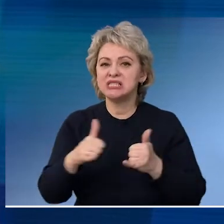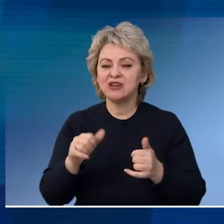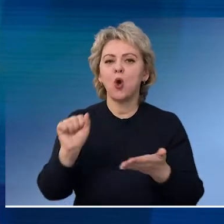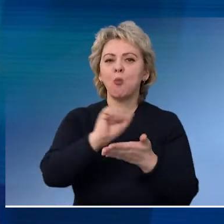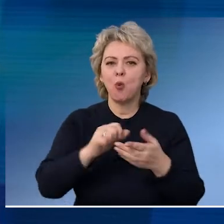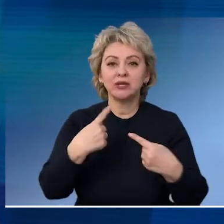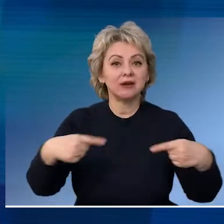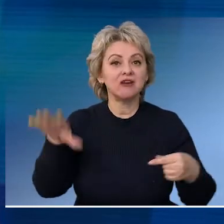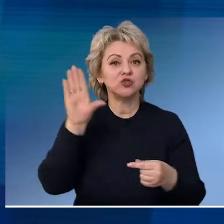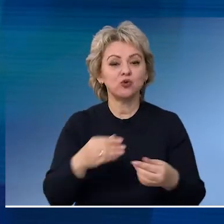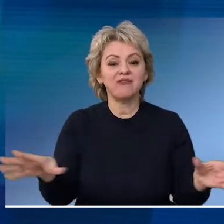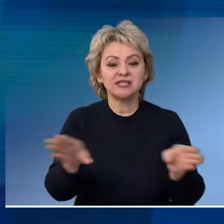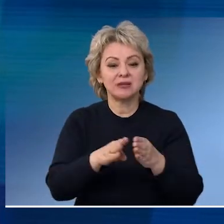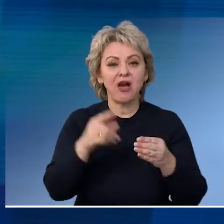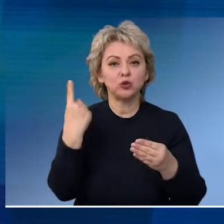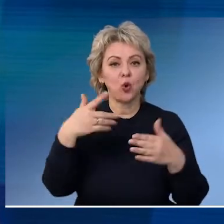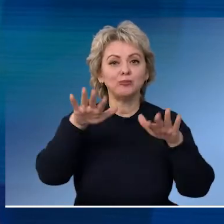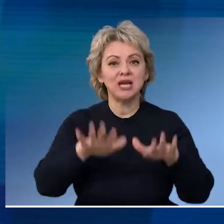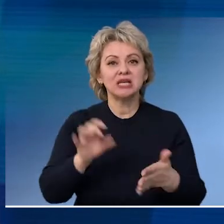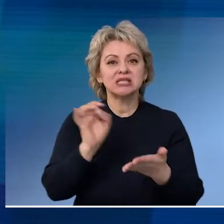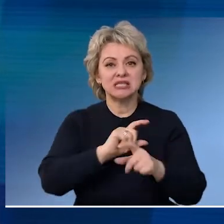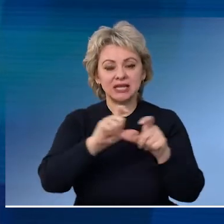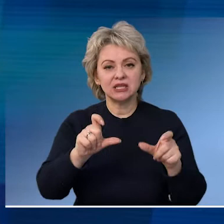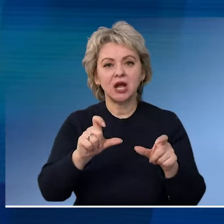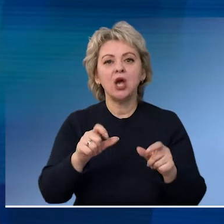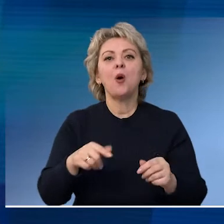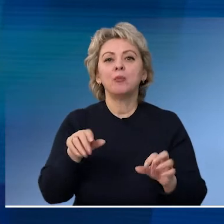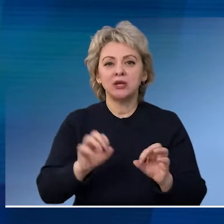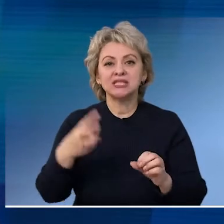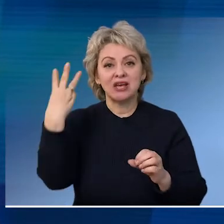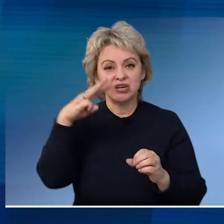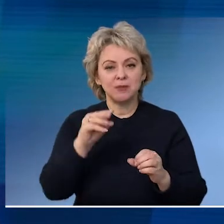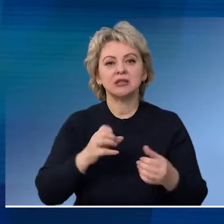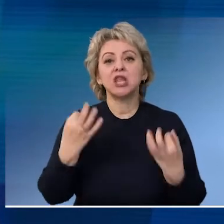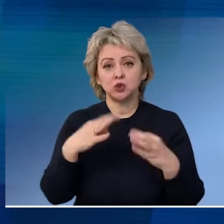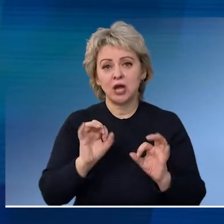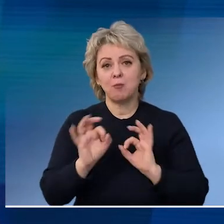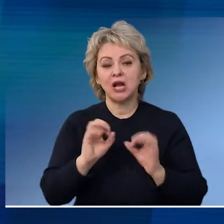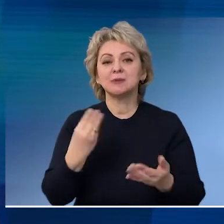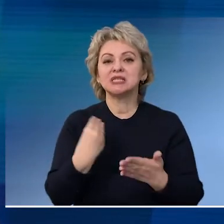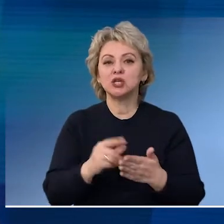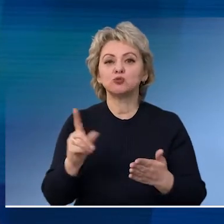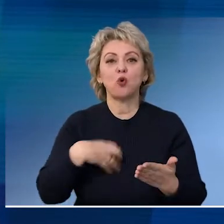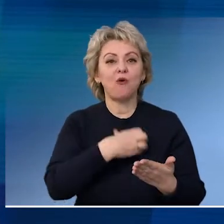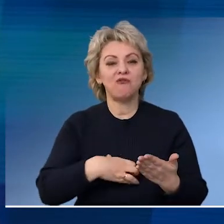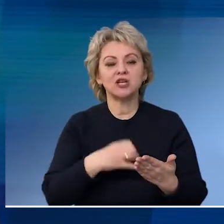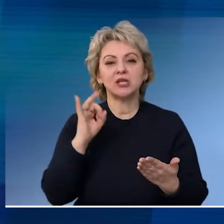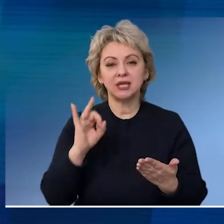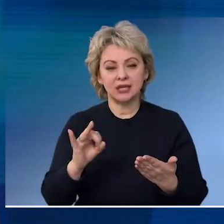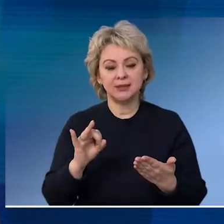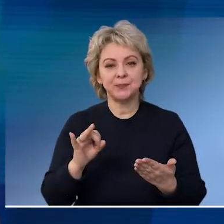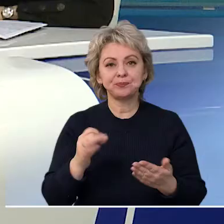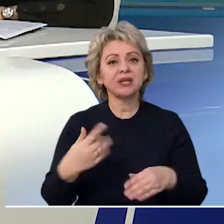автосервиса, автомойки. То есть все это сконцентрировано в одном центре, абсолютно цивилизованном, по доступным ценам, что очень важно.